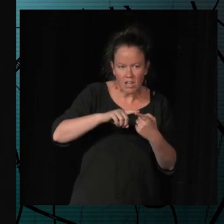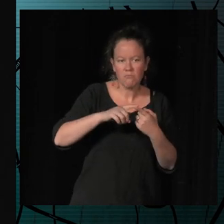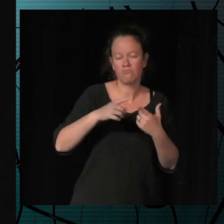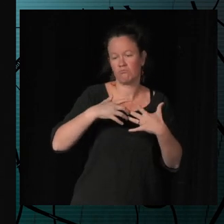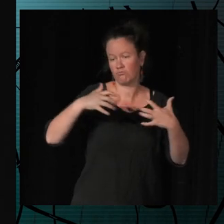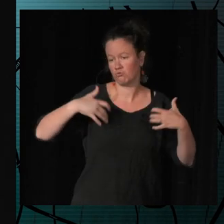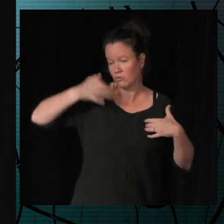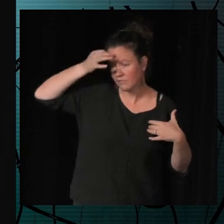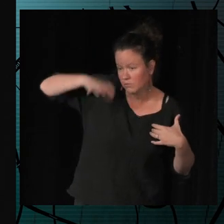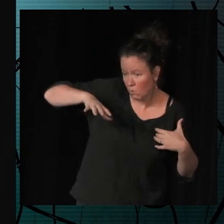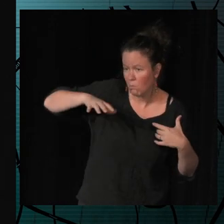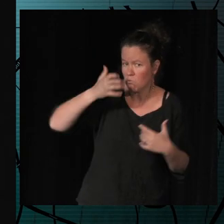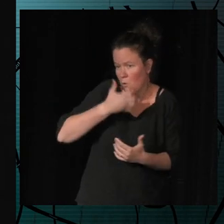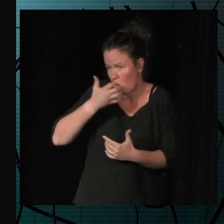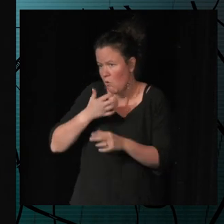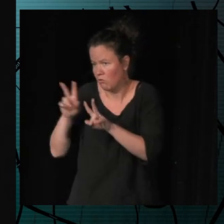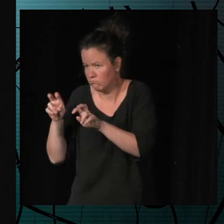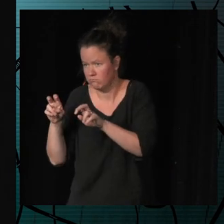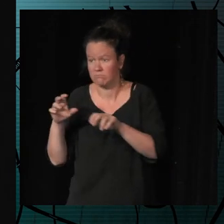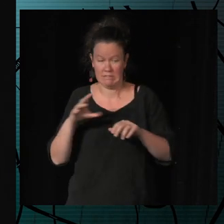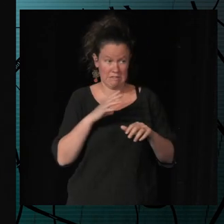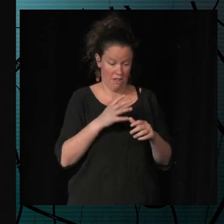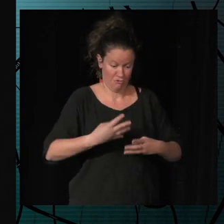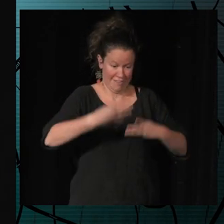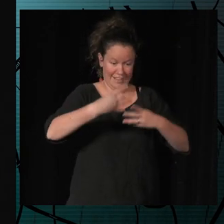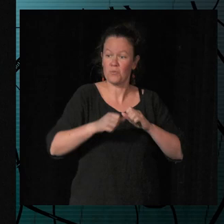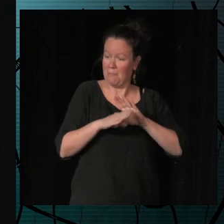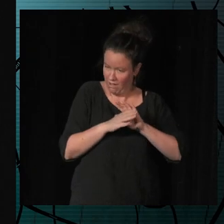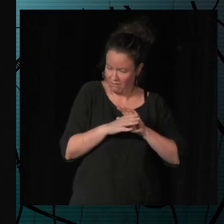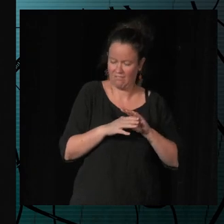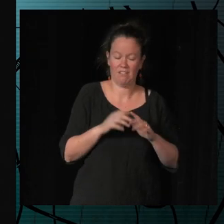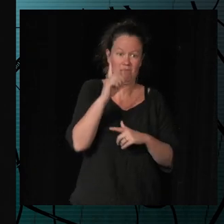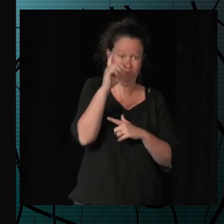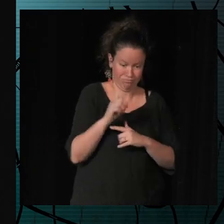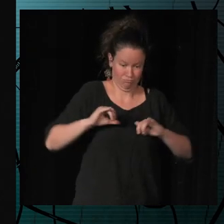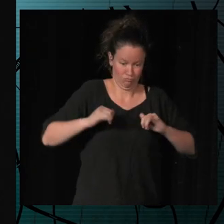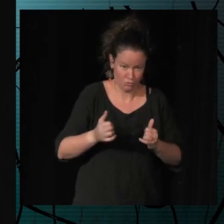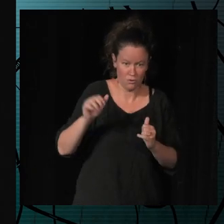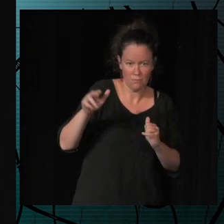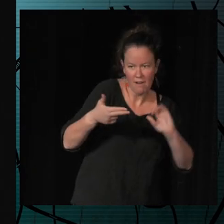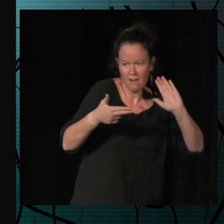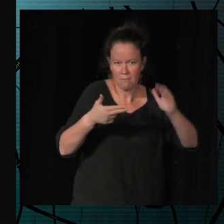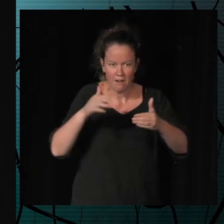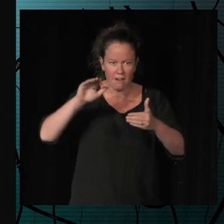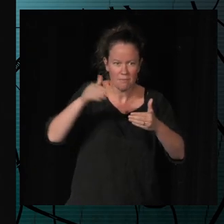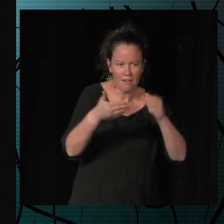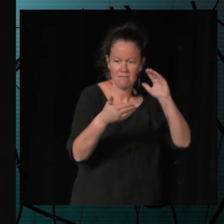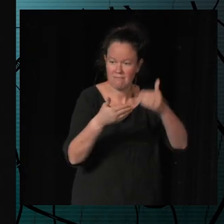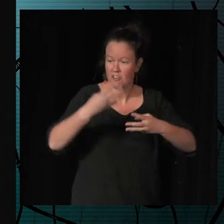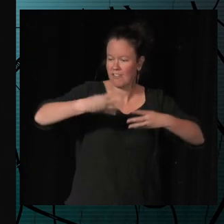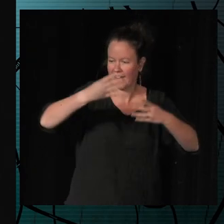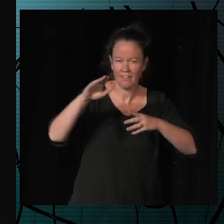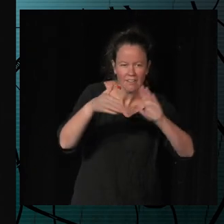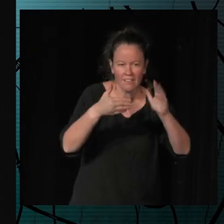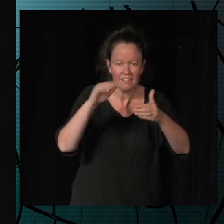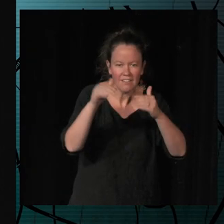horrifique où il y a un travail de texture numérique aussi Qui est qui est fait dans le générique d'introduction qui est hyper intéressant et c'est le genre de chose malheureusement qu'on voit pas assez souvent